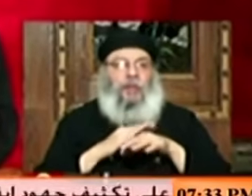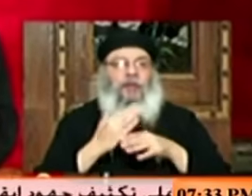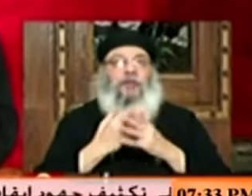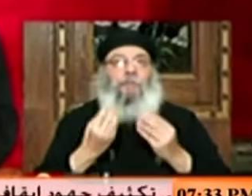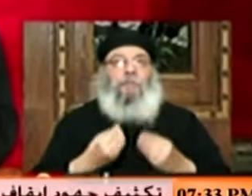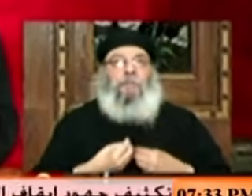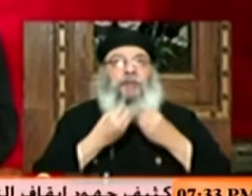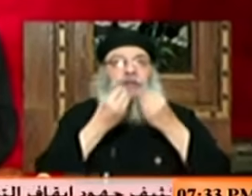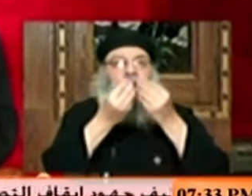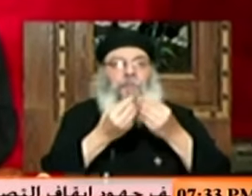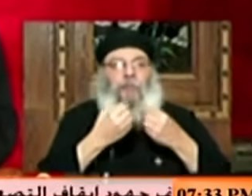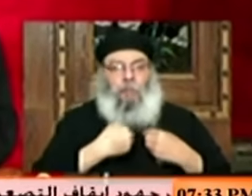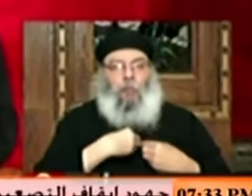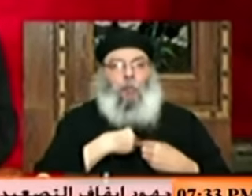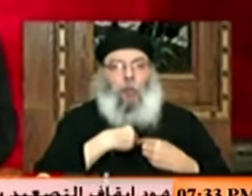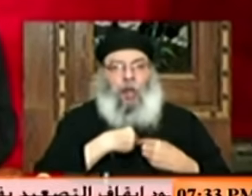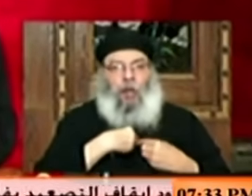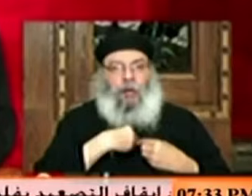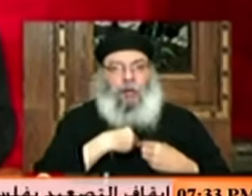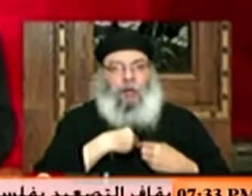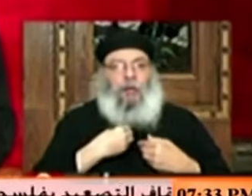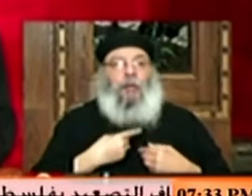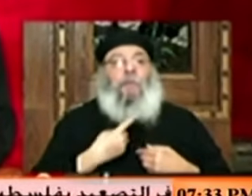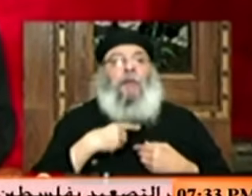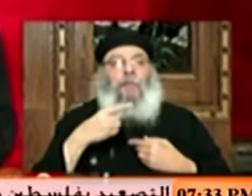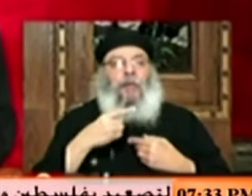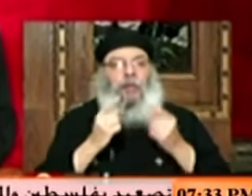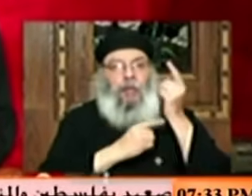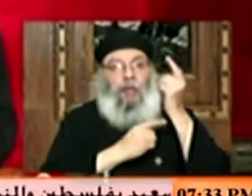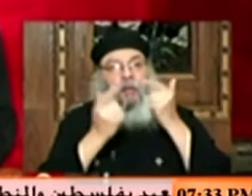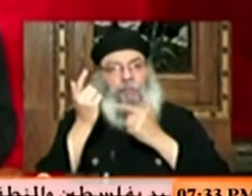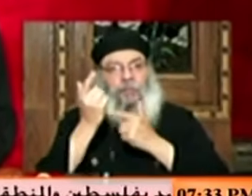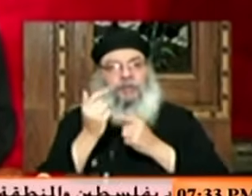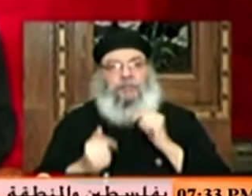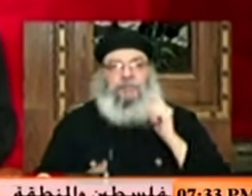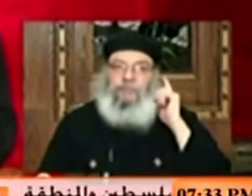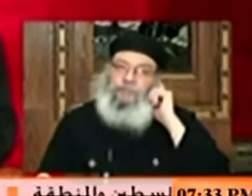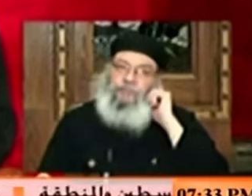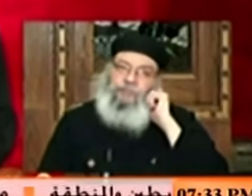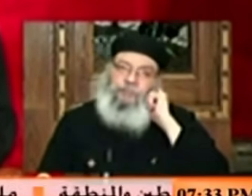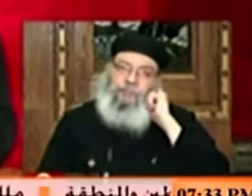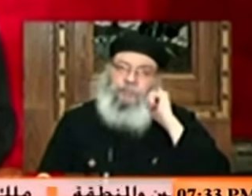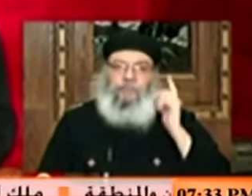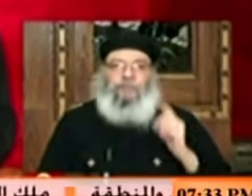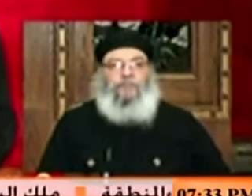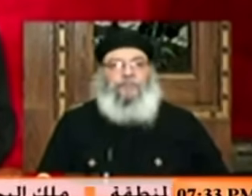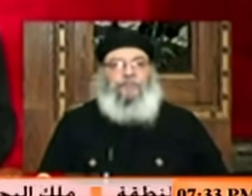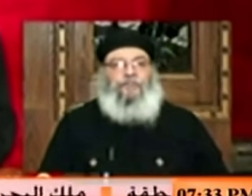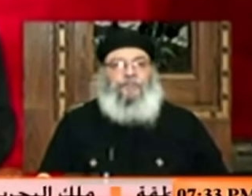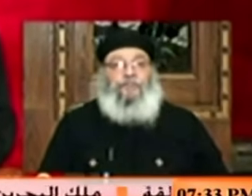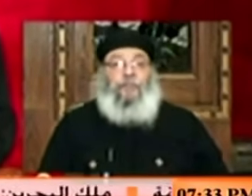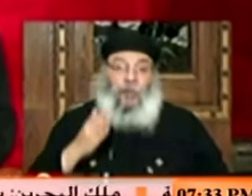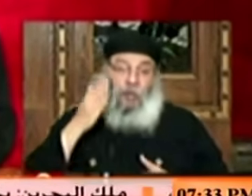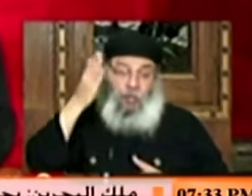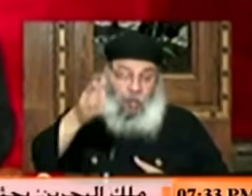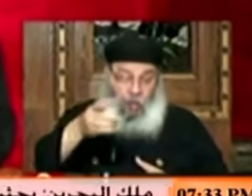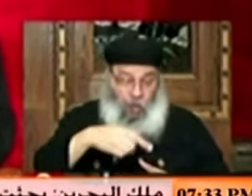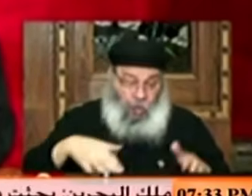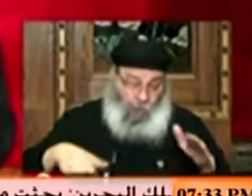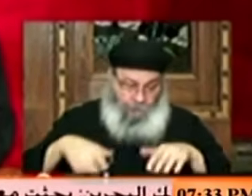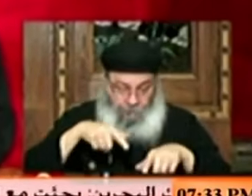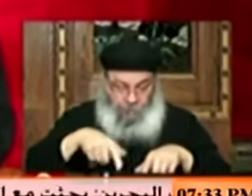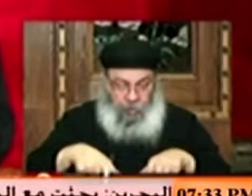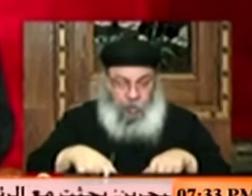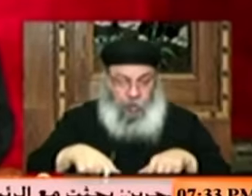بتقدمها بدافع الحب المسيح كلف نفسه وراح البركه ويوم